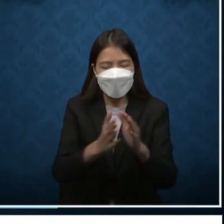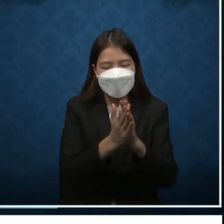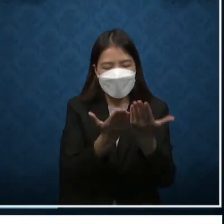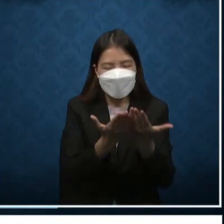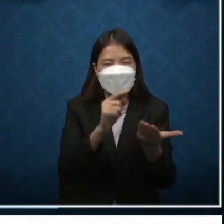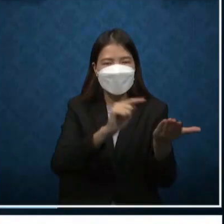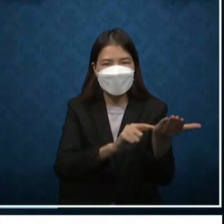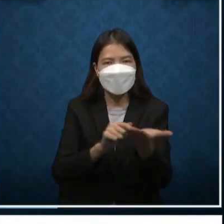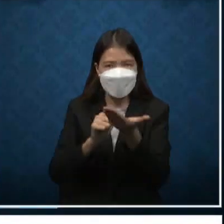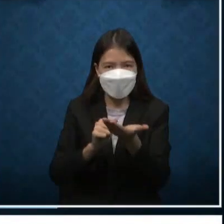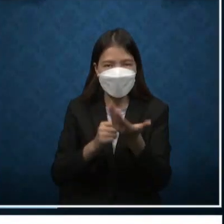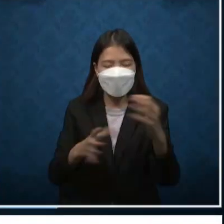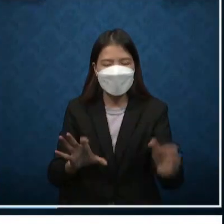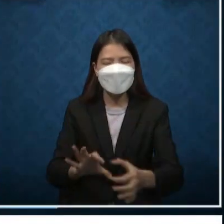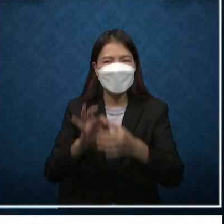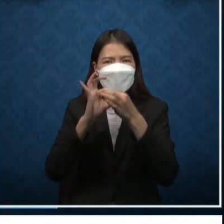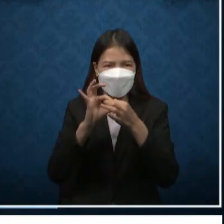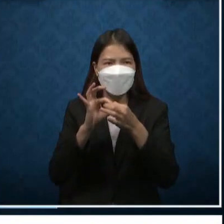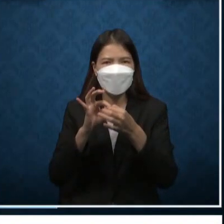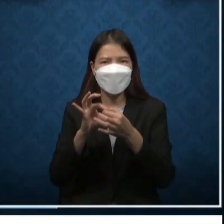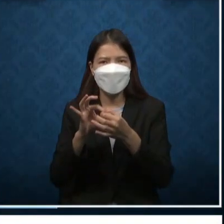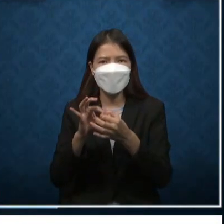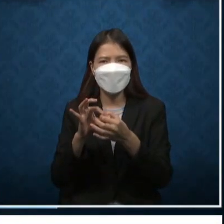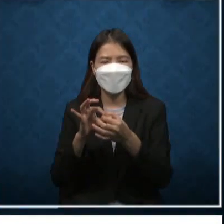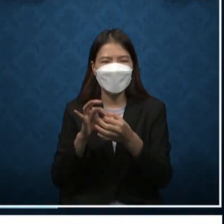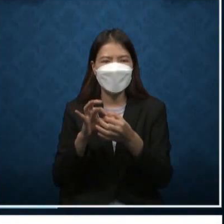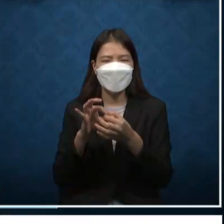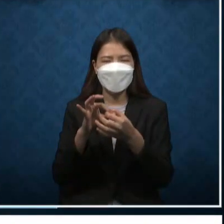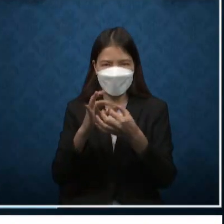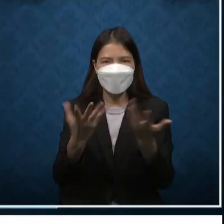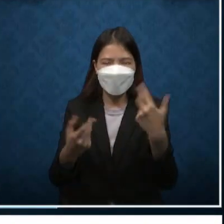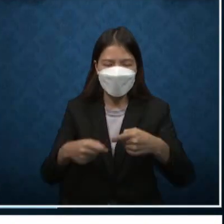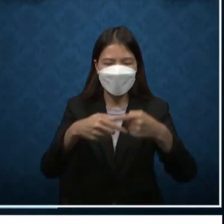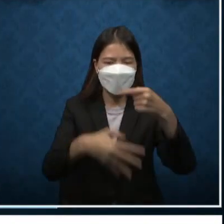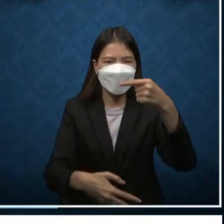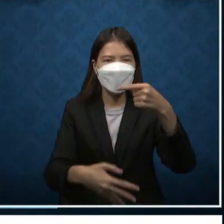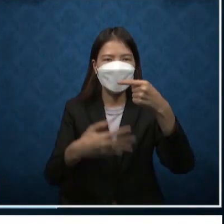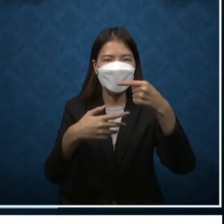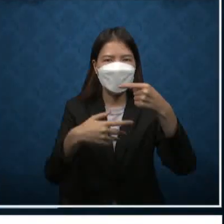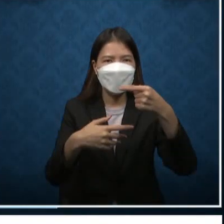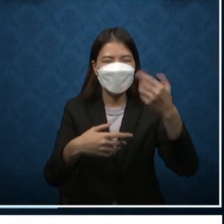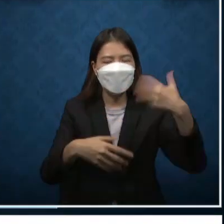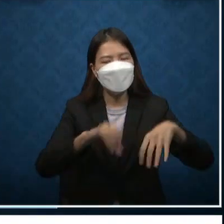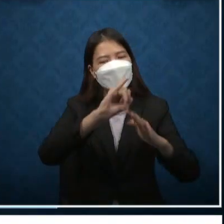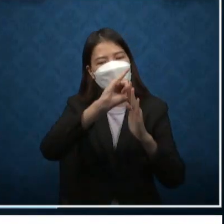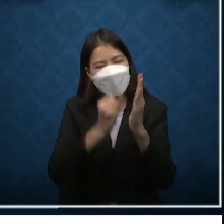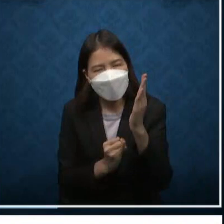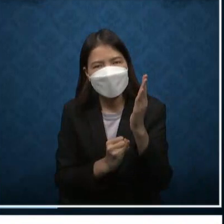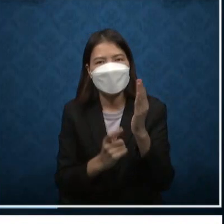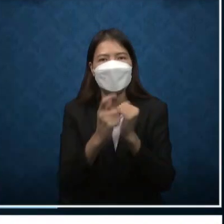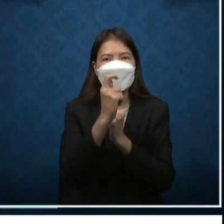ขหน่วยงานใต้ พ่มก estabagemontiมั้งใส่วนจงหวั อำเภอและตับน